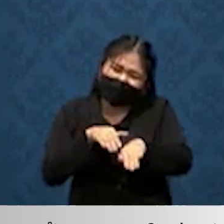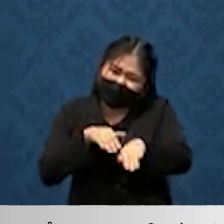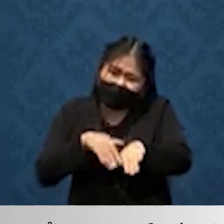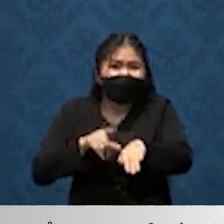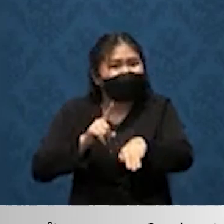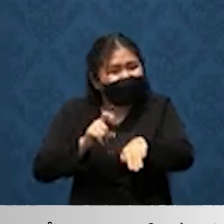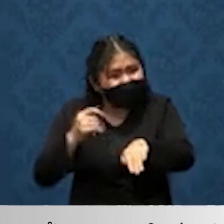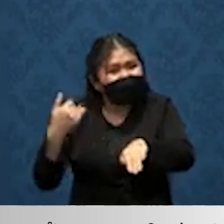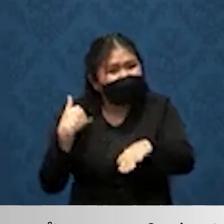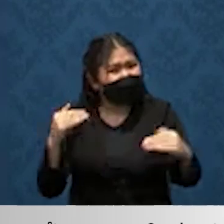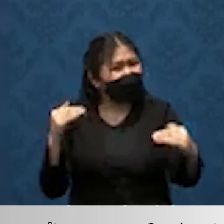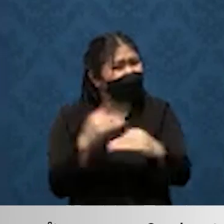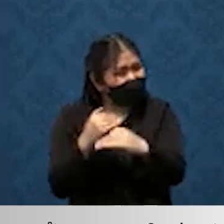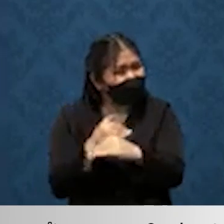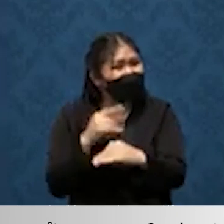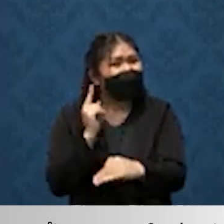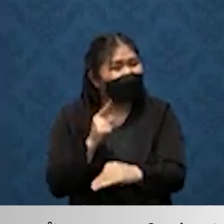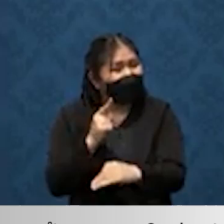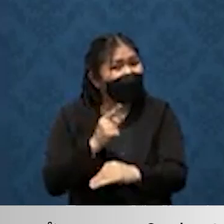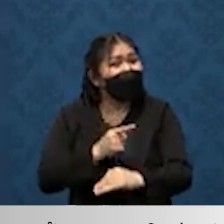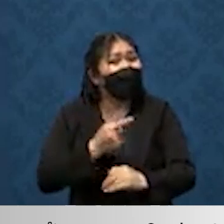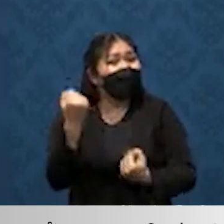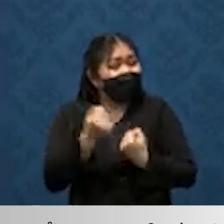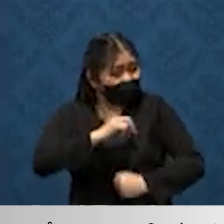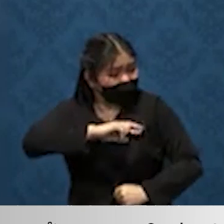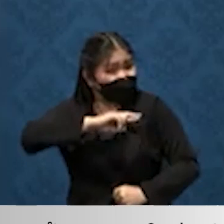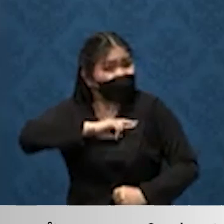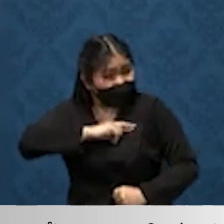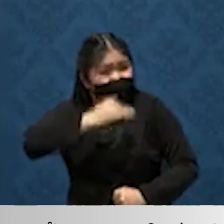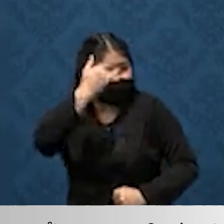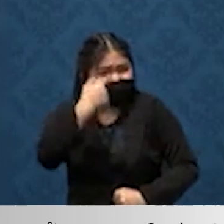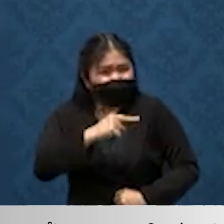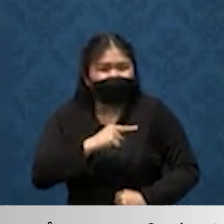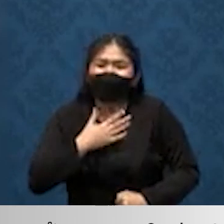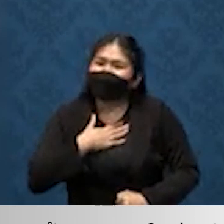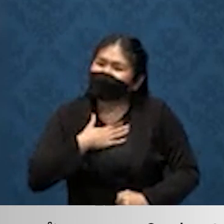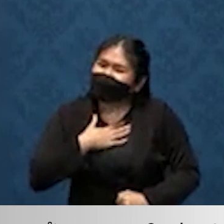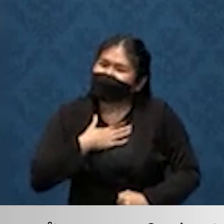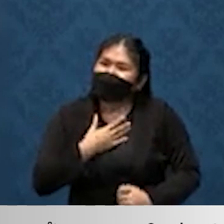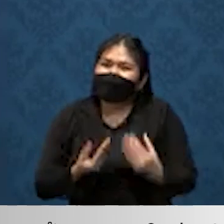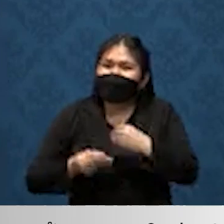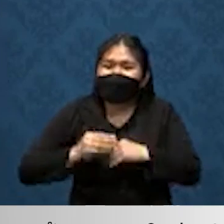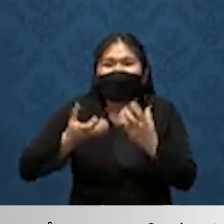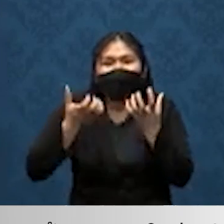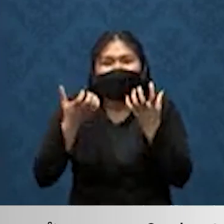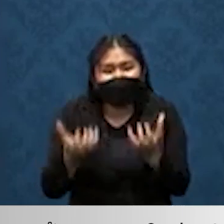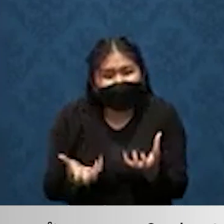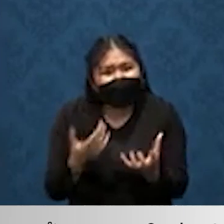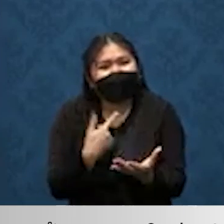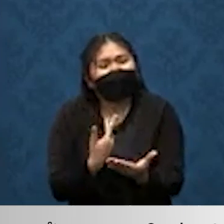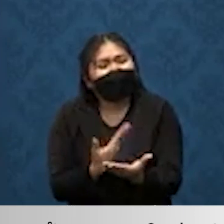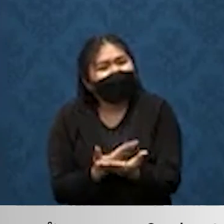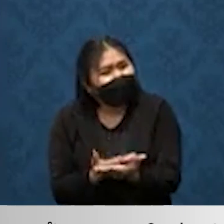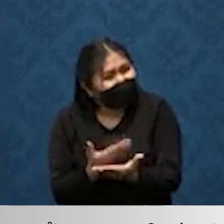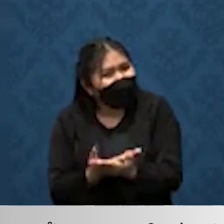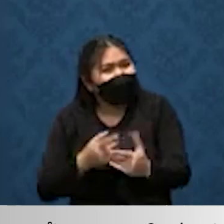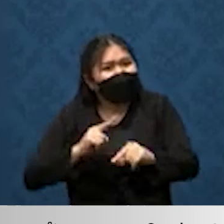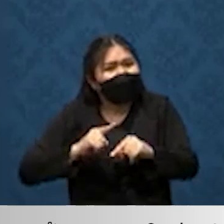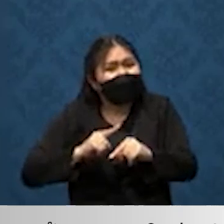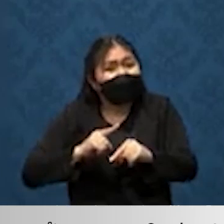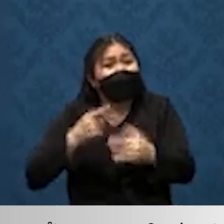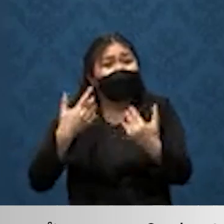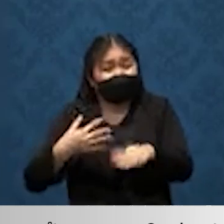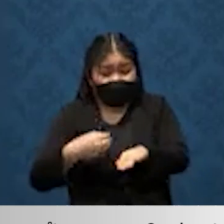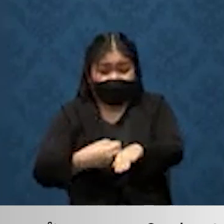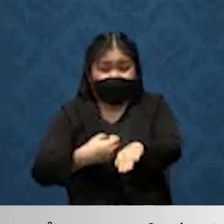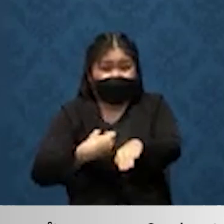างก่าวจำเป็ต้ใช้รถยตส่วนตัวซึ่งเป็นการเพิ่มภาละ ค่าของชีพและสร้างมรพิทางอากาศมา